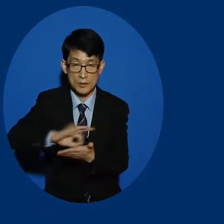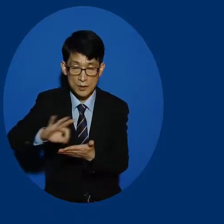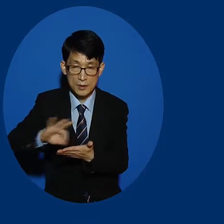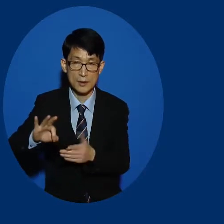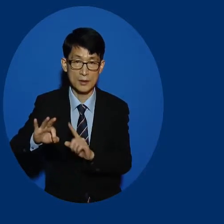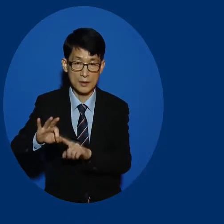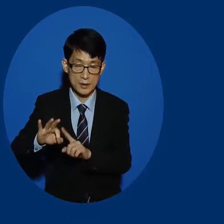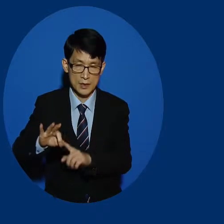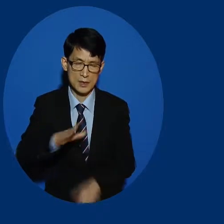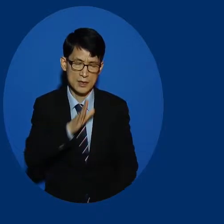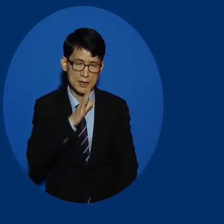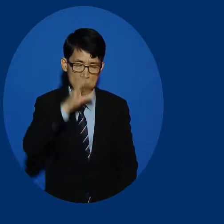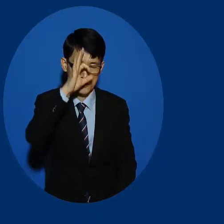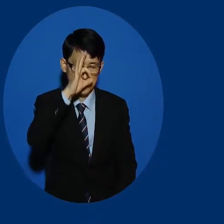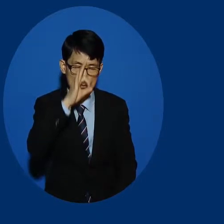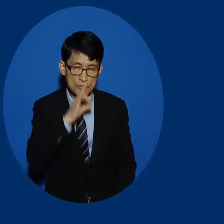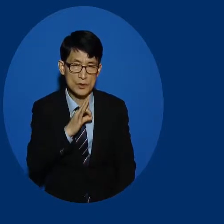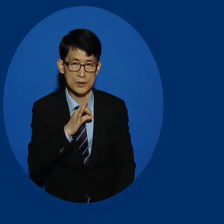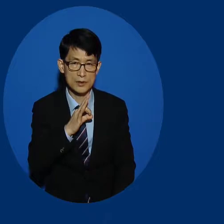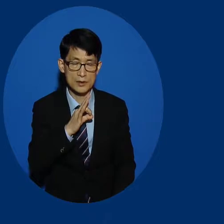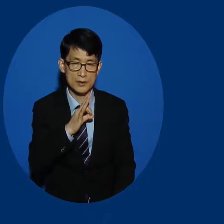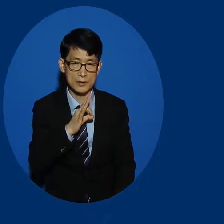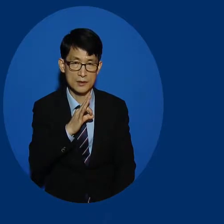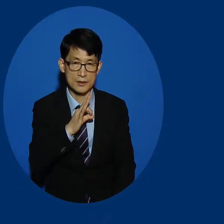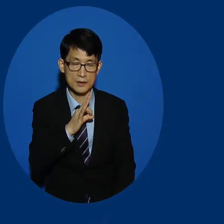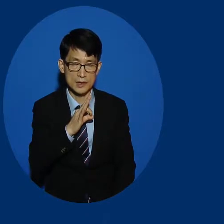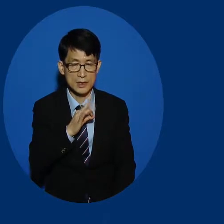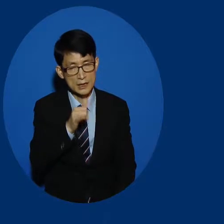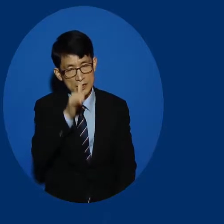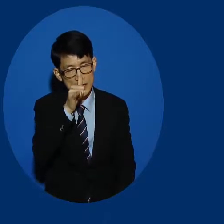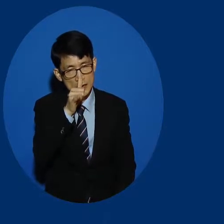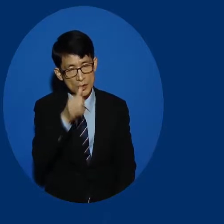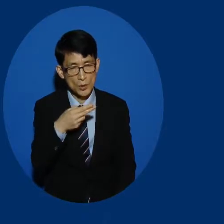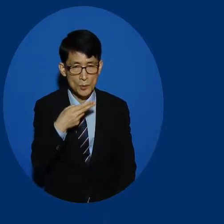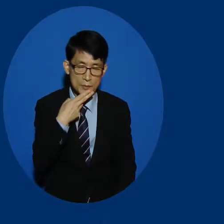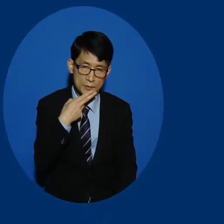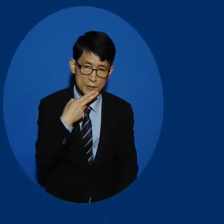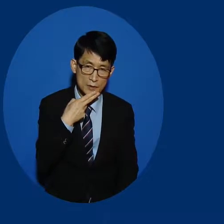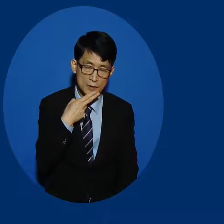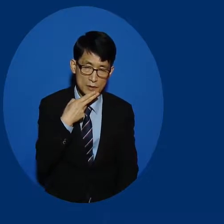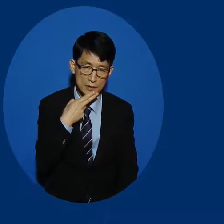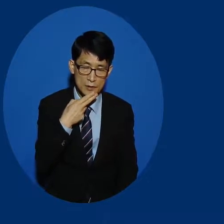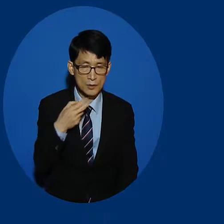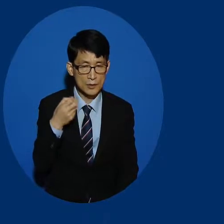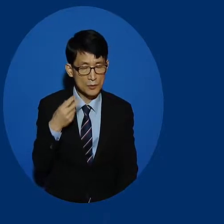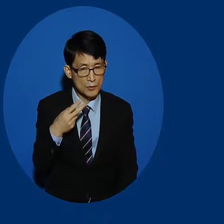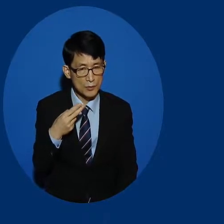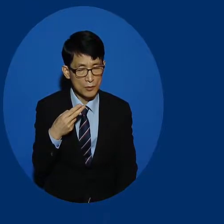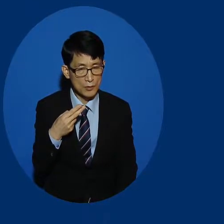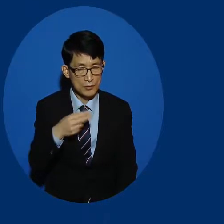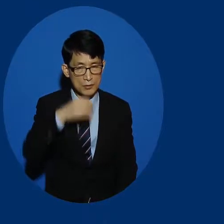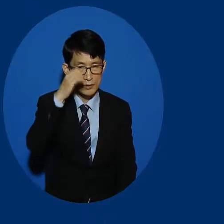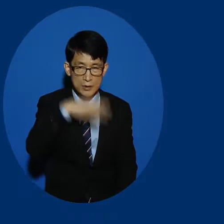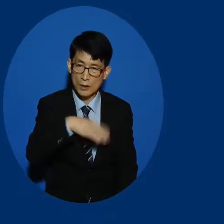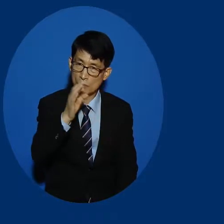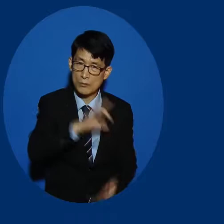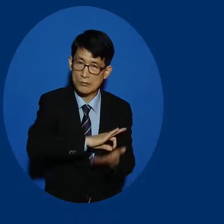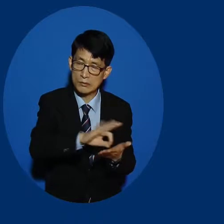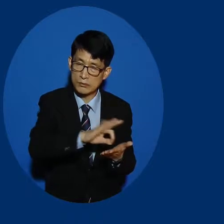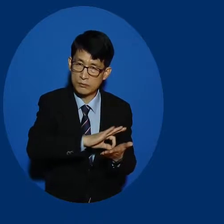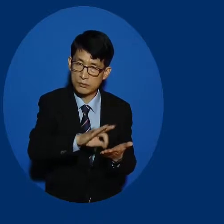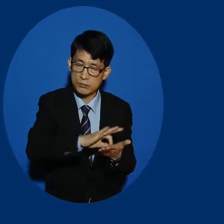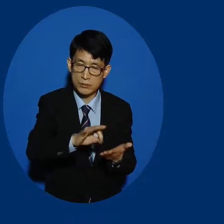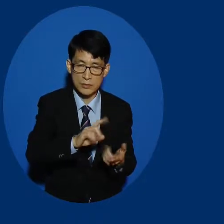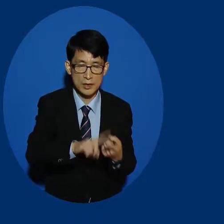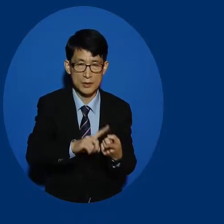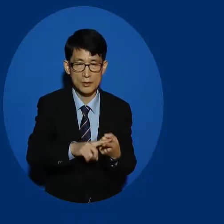정말 효과성이 있는지 바르게 사용되고 있는지 좀 검토해